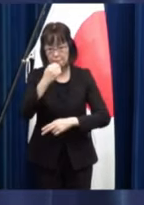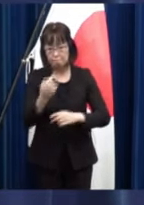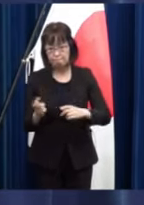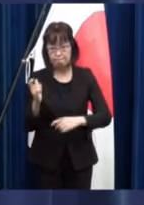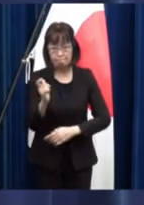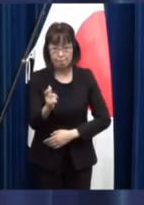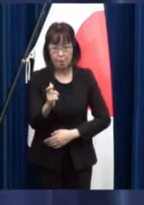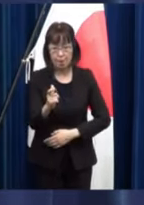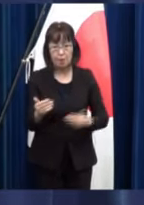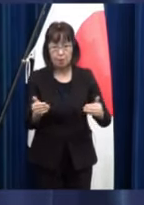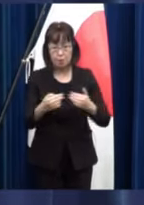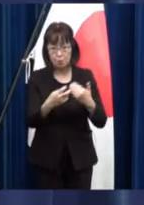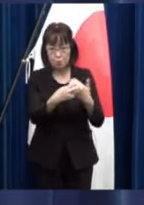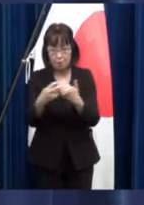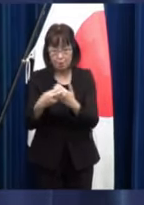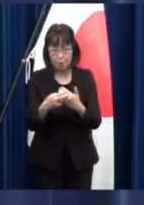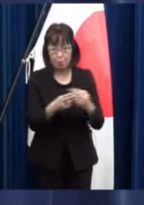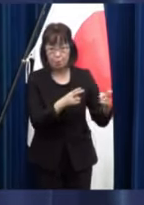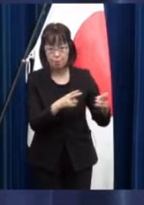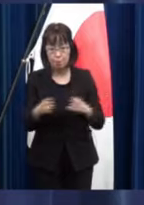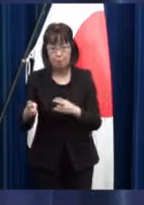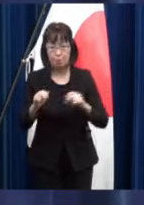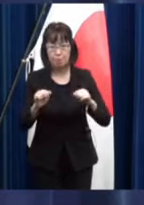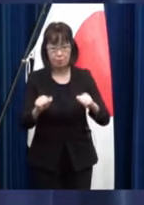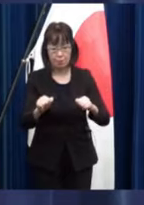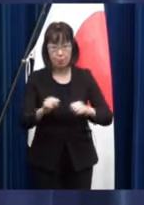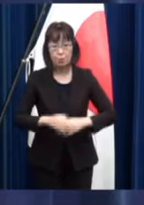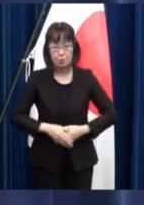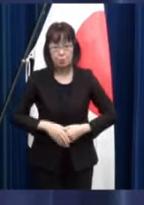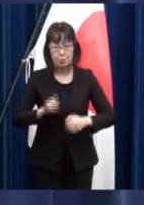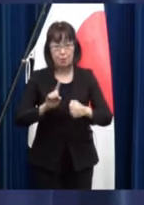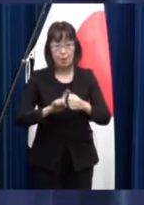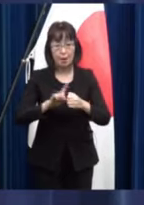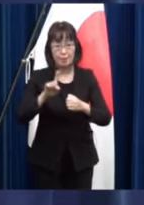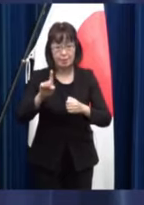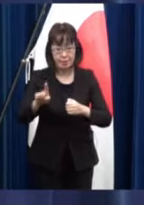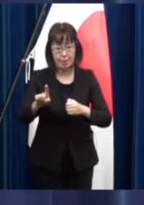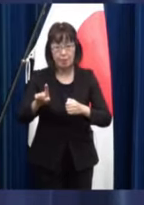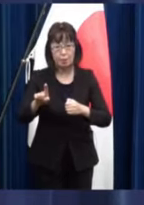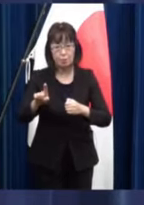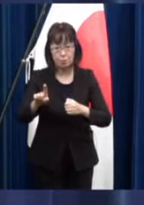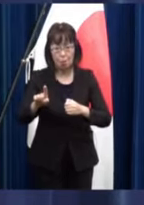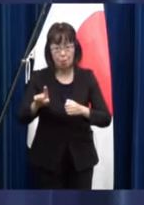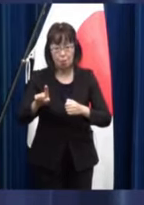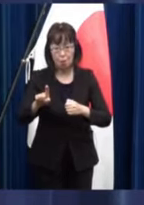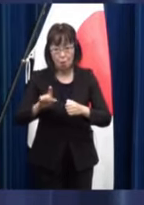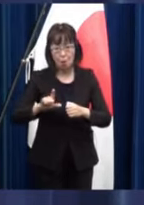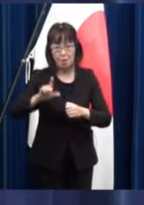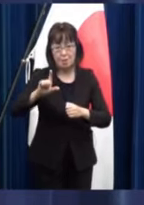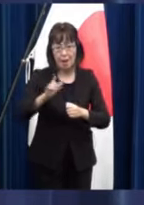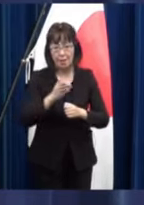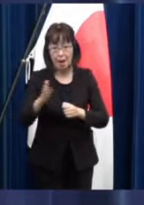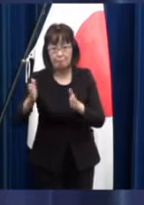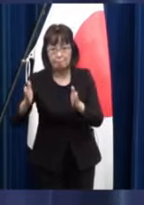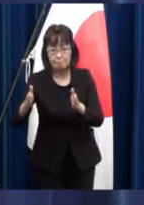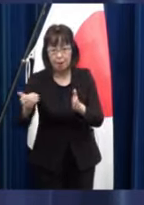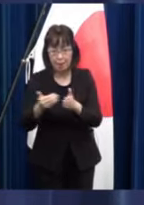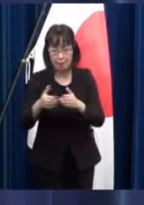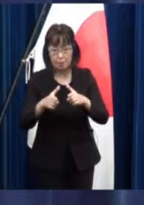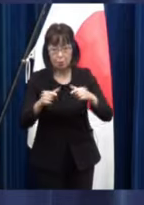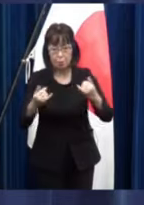医療体制を確保します。来年前半までに全ての国民の皆さ